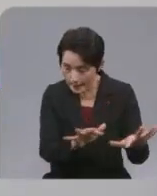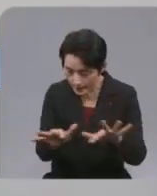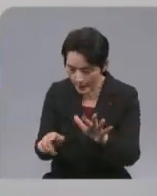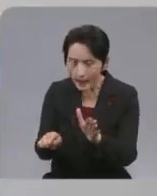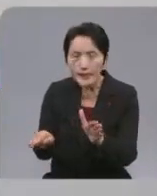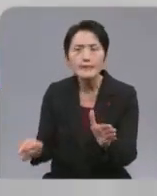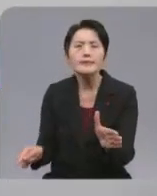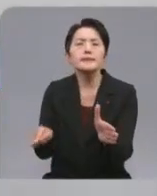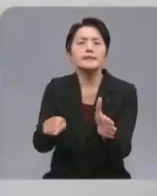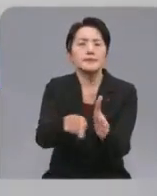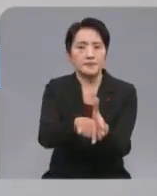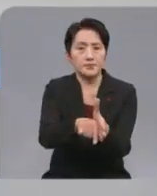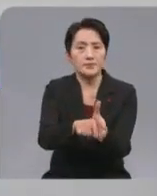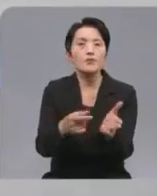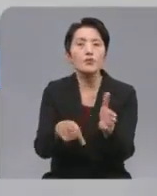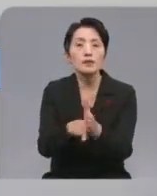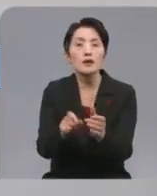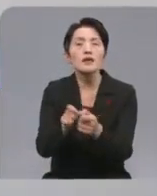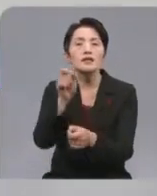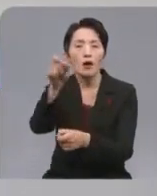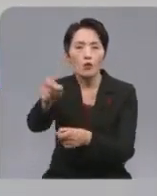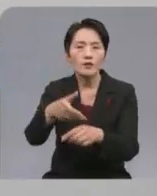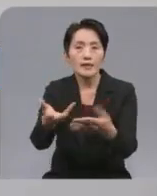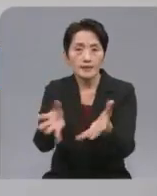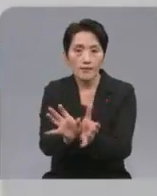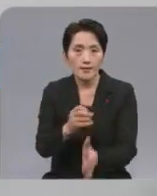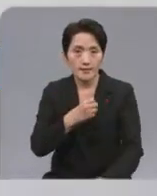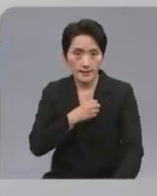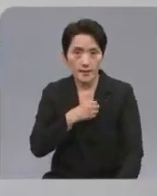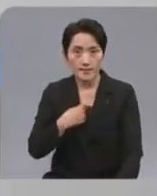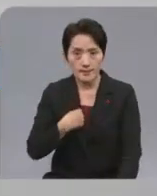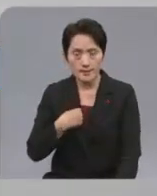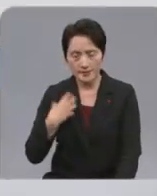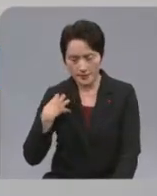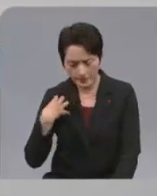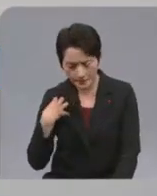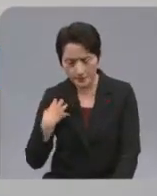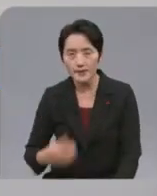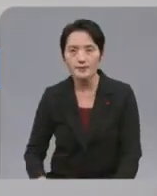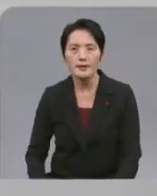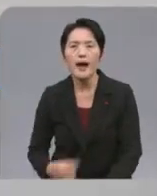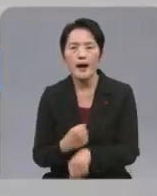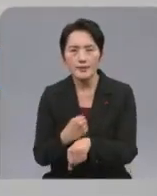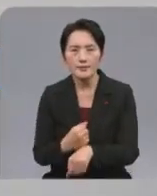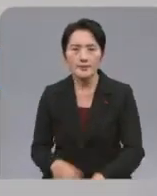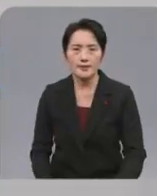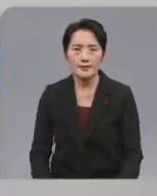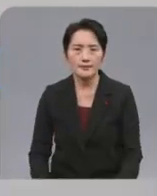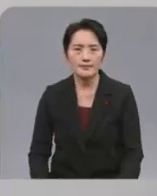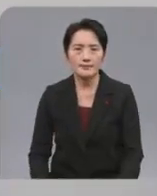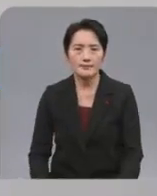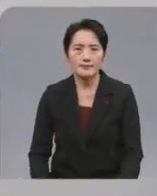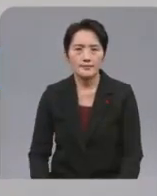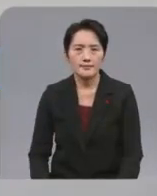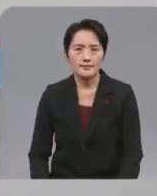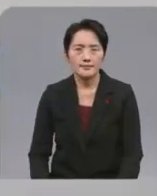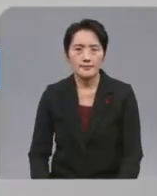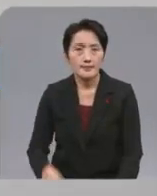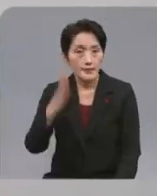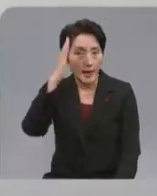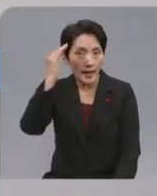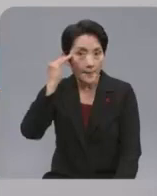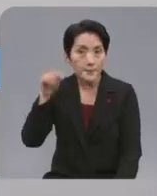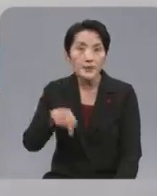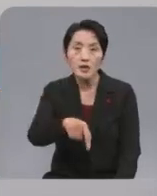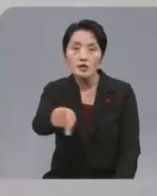пост лидера правящей партии после бывшего лидера парламентской фракции партии сила народа кимги Хёна которого